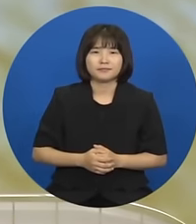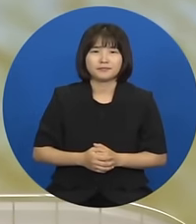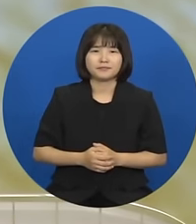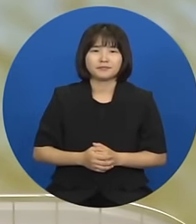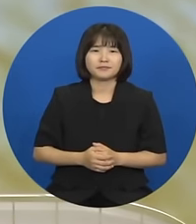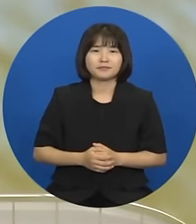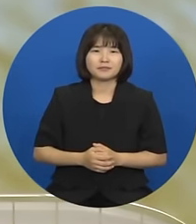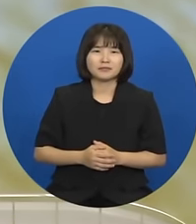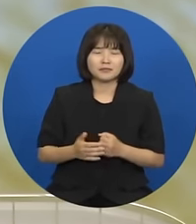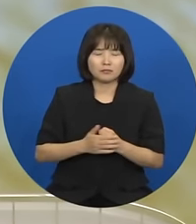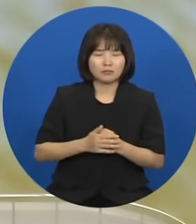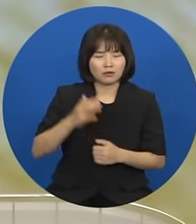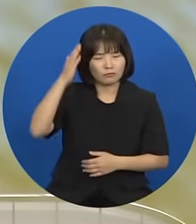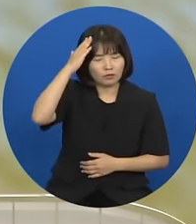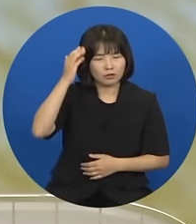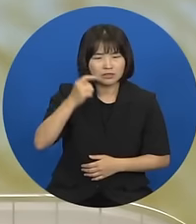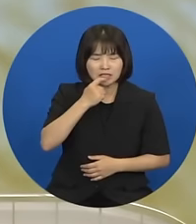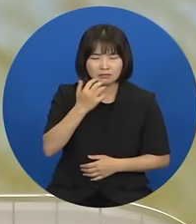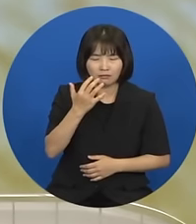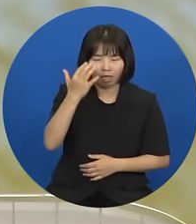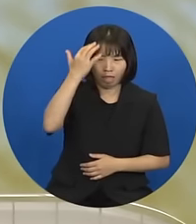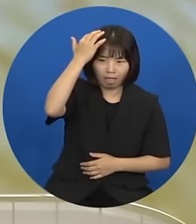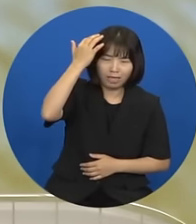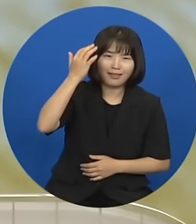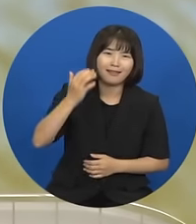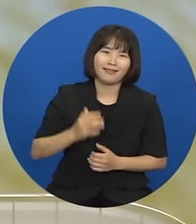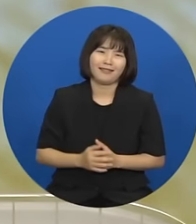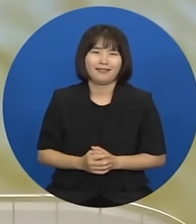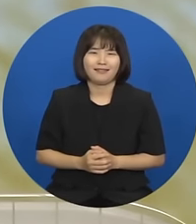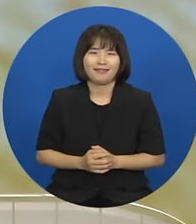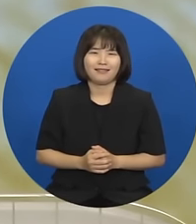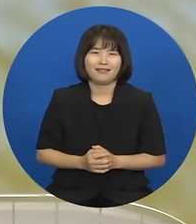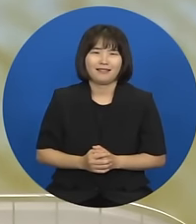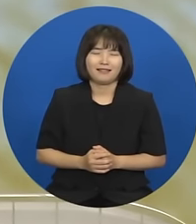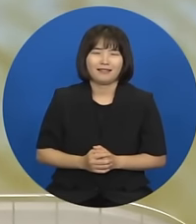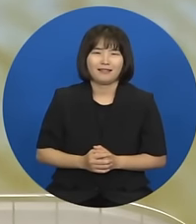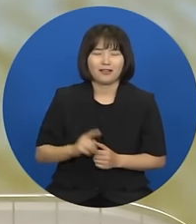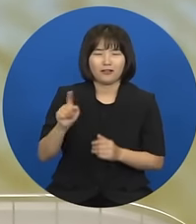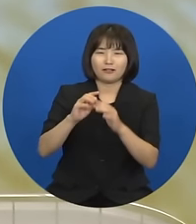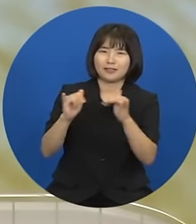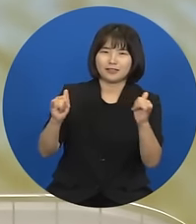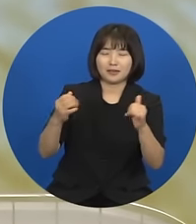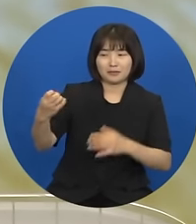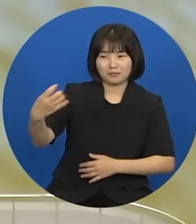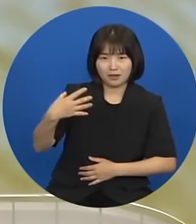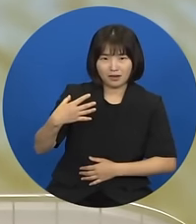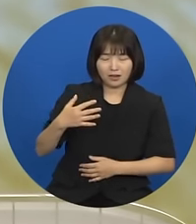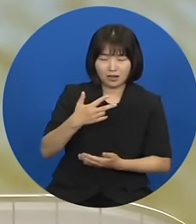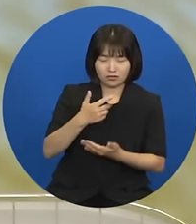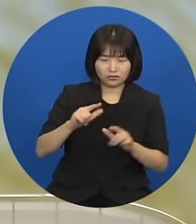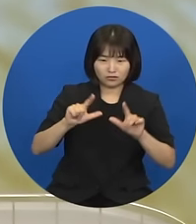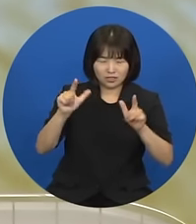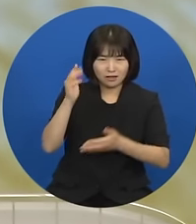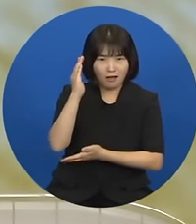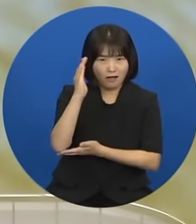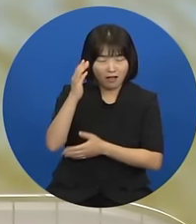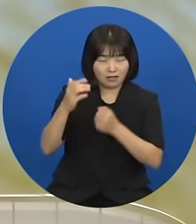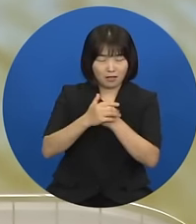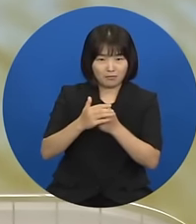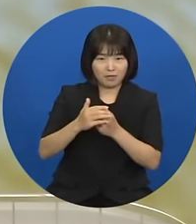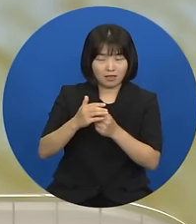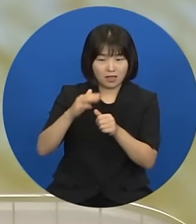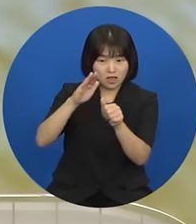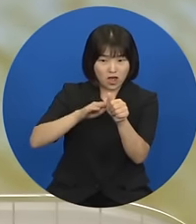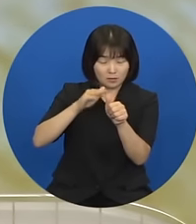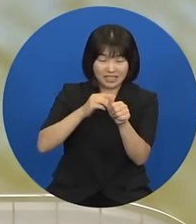그런가 머리가 하얗게 새어버렸어요. 어떤 분이 주일 설교해야 돼서 염색했냐